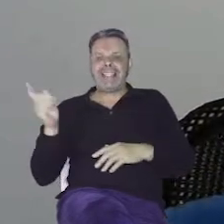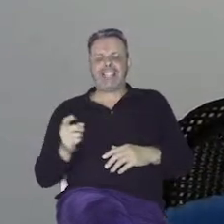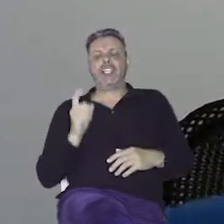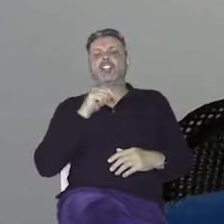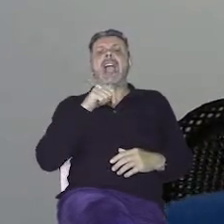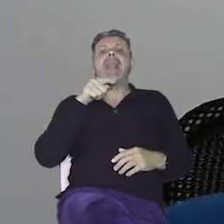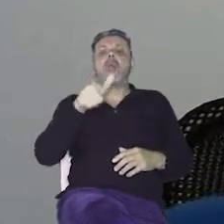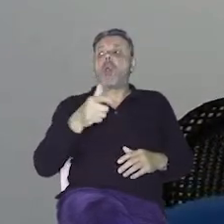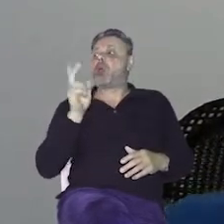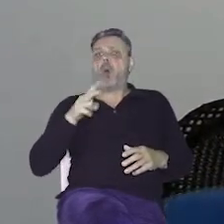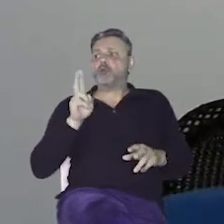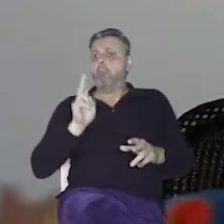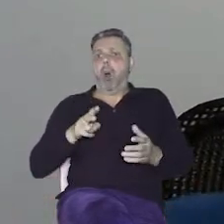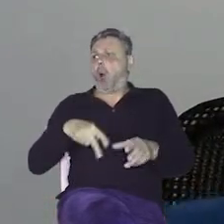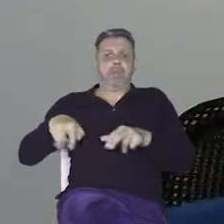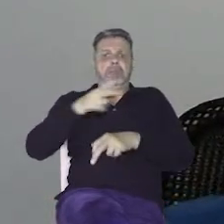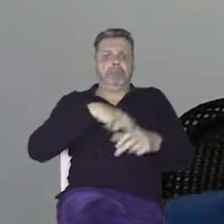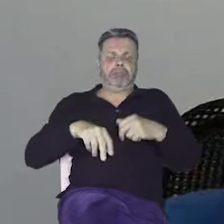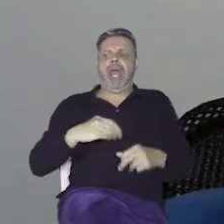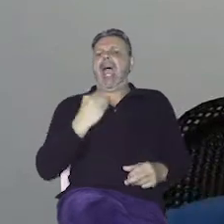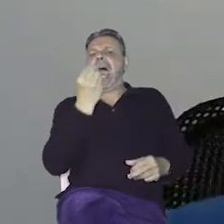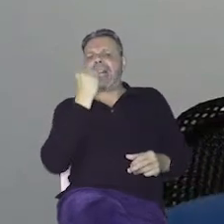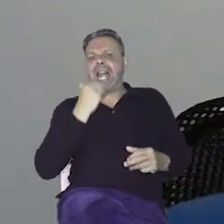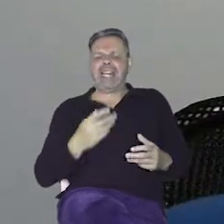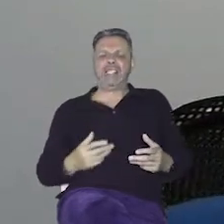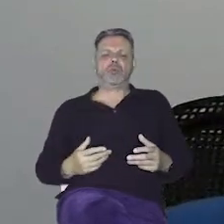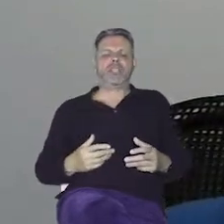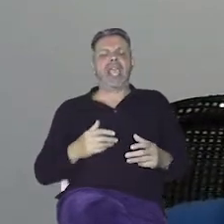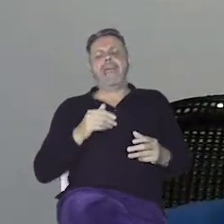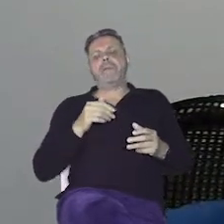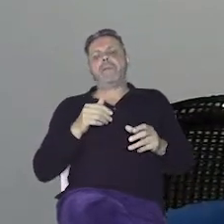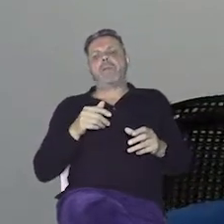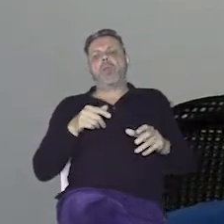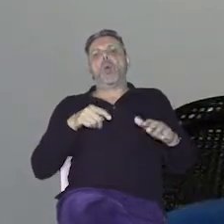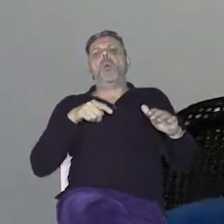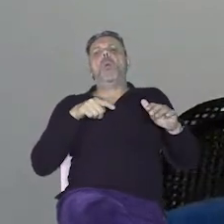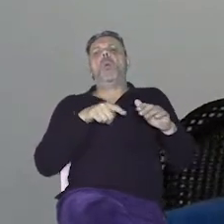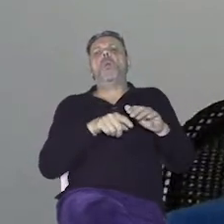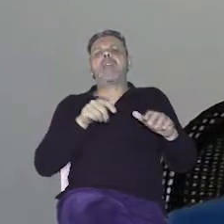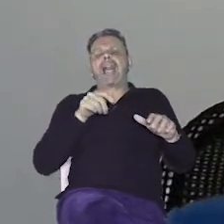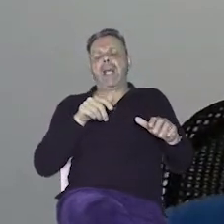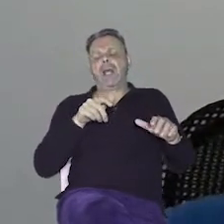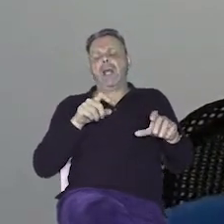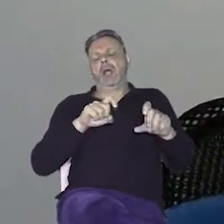su pokretni, hranili su se, cijela njega, briga vršila se unutar samih